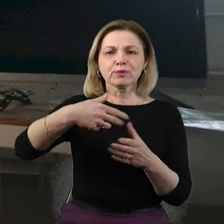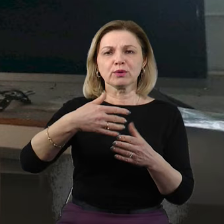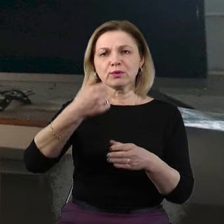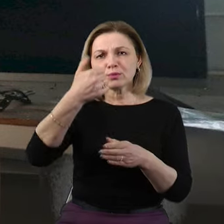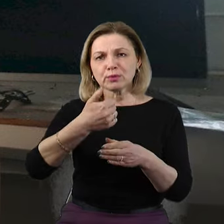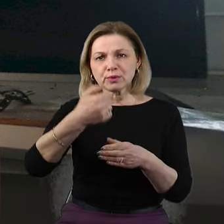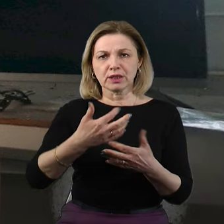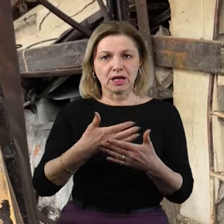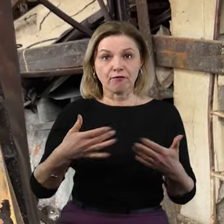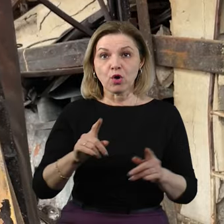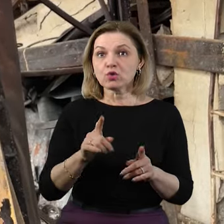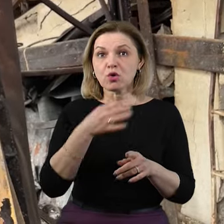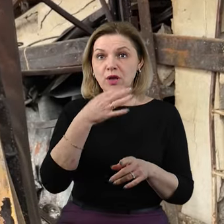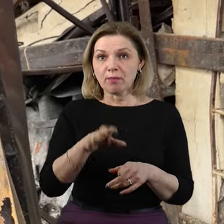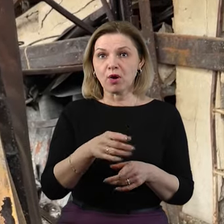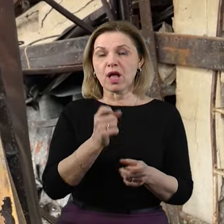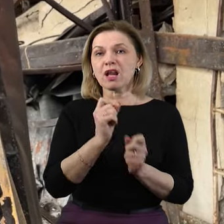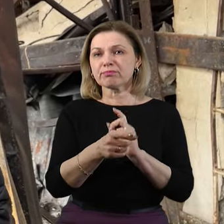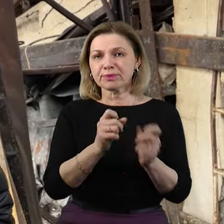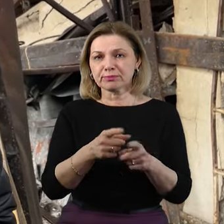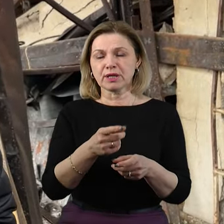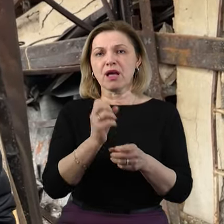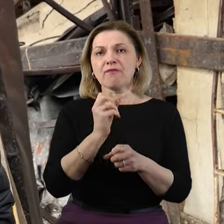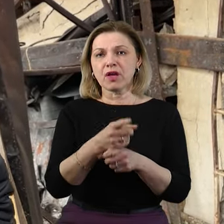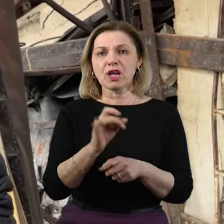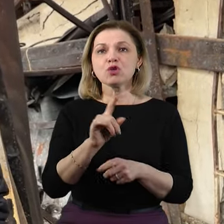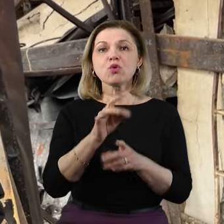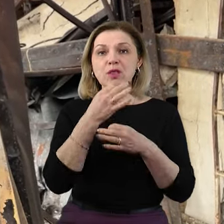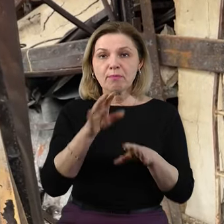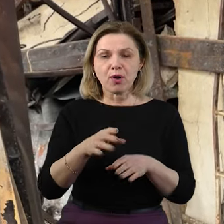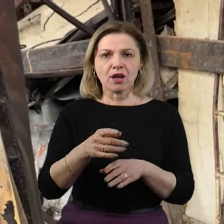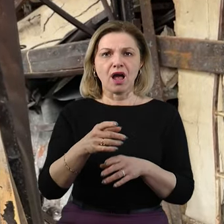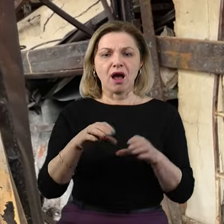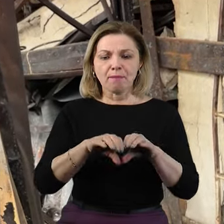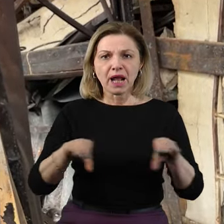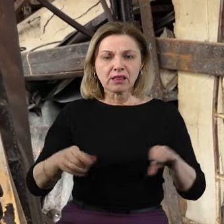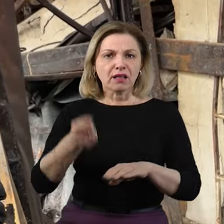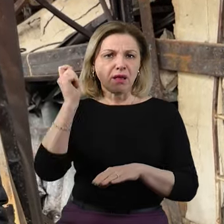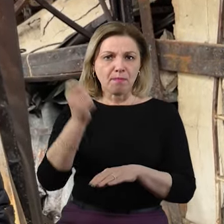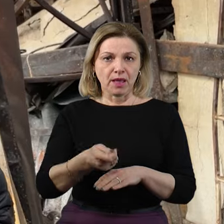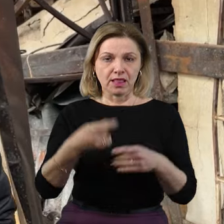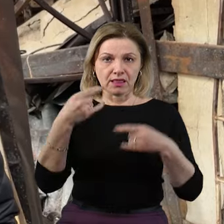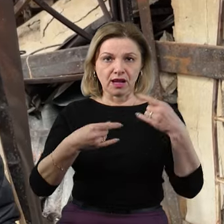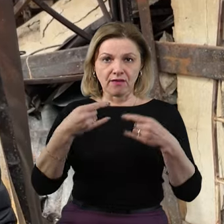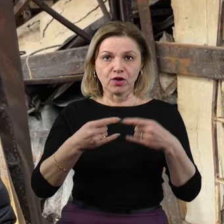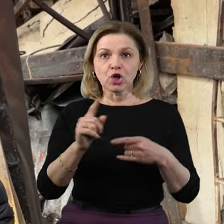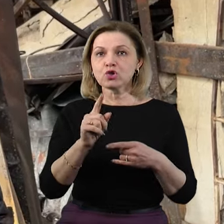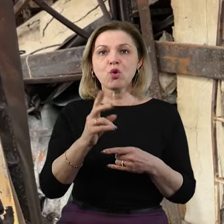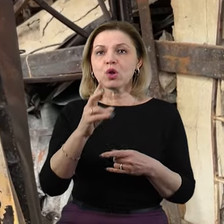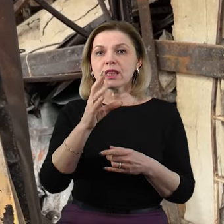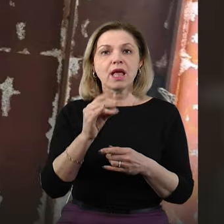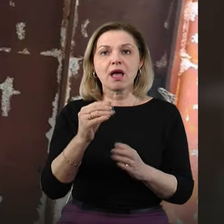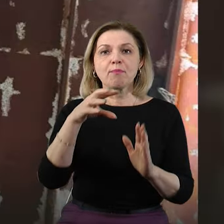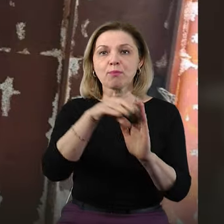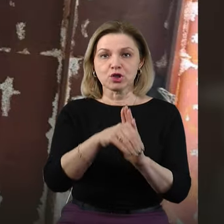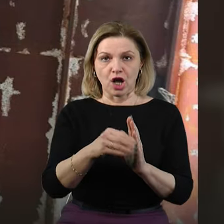не подобалось їм розкидали били прикладами телевізори які не вміщалися в БТРи в